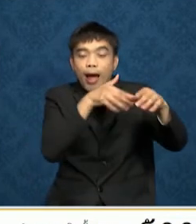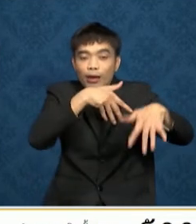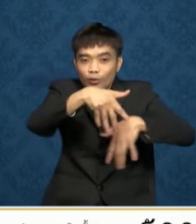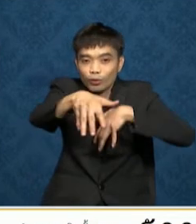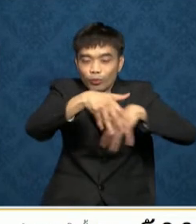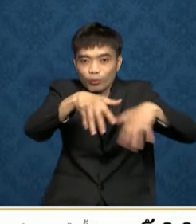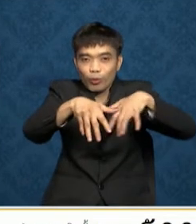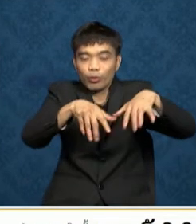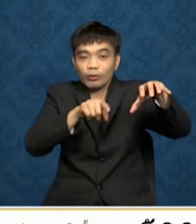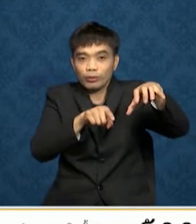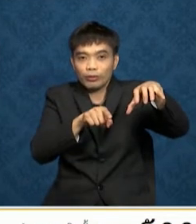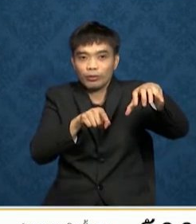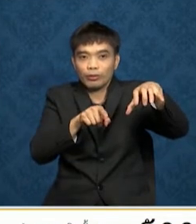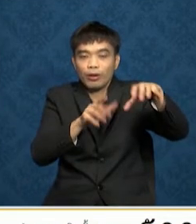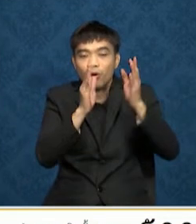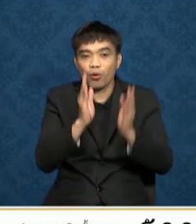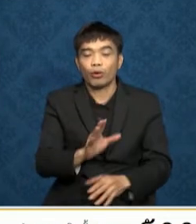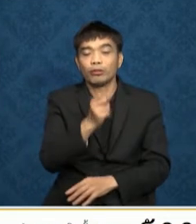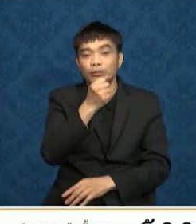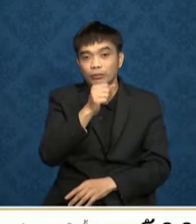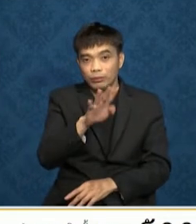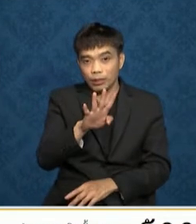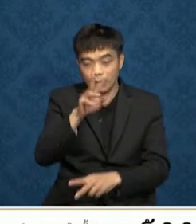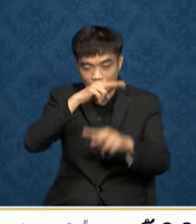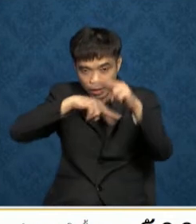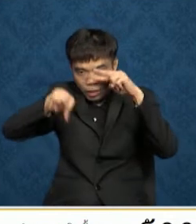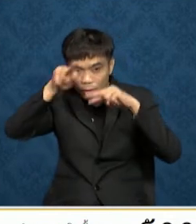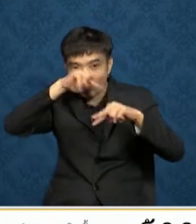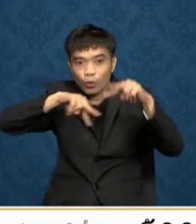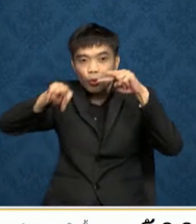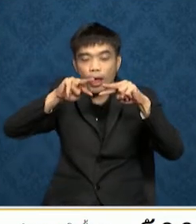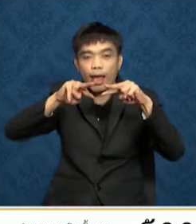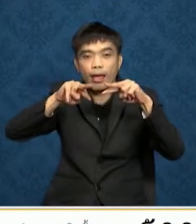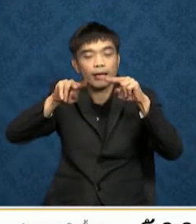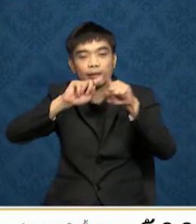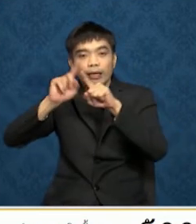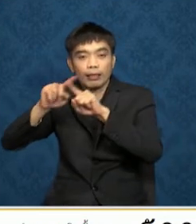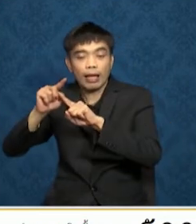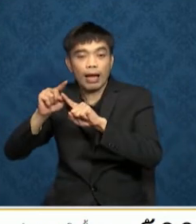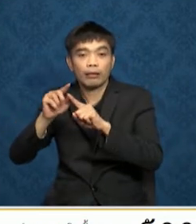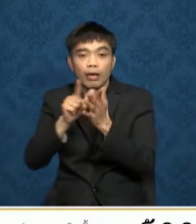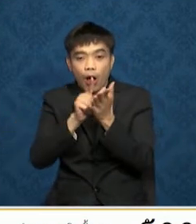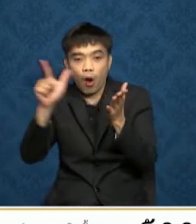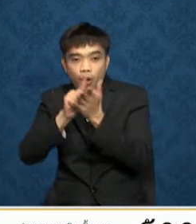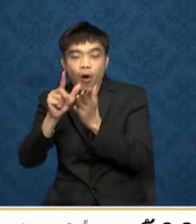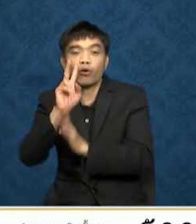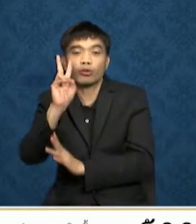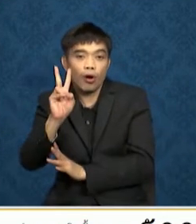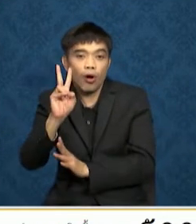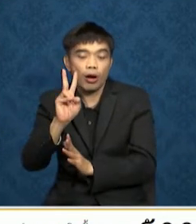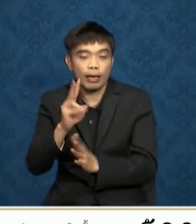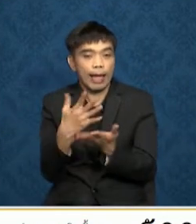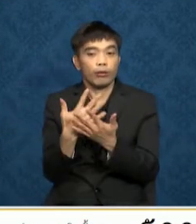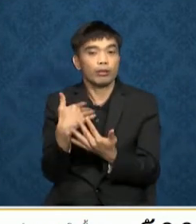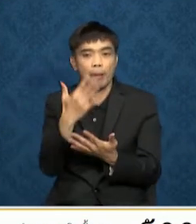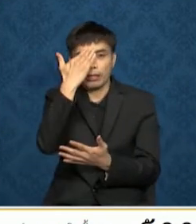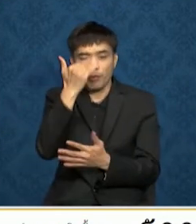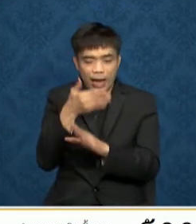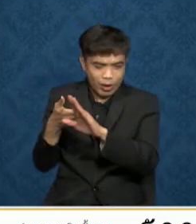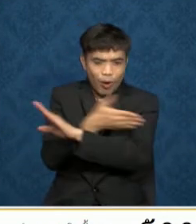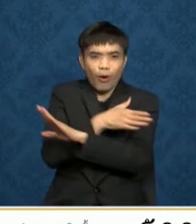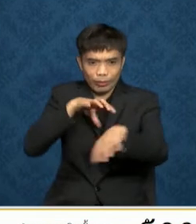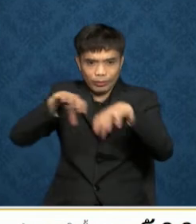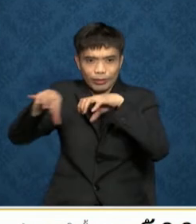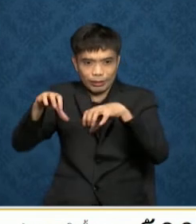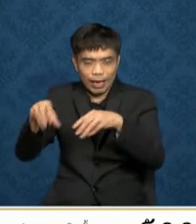เครับวันนึงเกษียณไป 2คนก็ต้องให้เ้ารอจัดสรรเลยครับถึงจะจัดสรรอมาทำไมไม่จัดสรรให้เคก่อนนะครับ